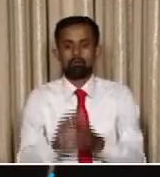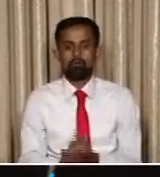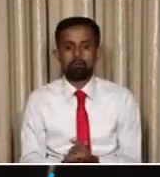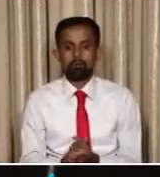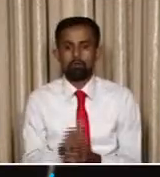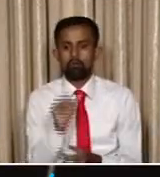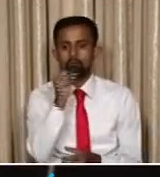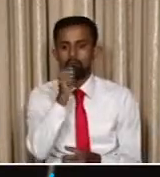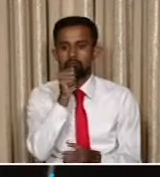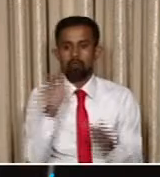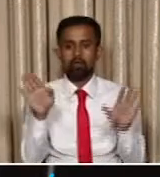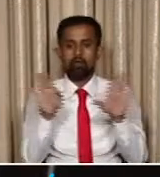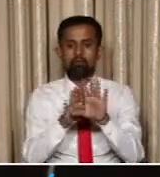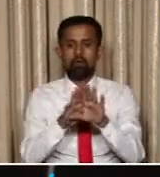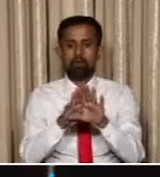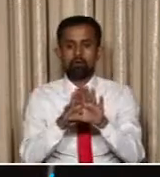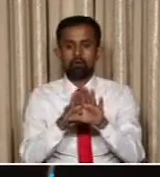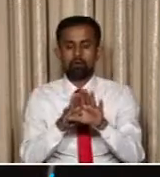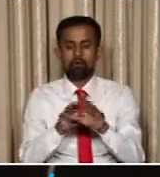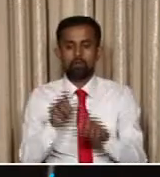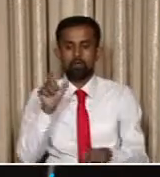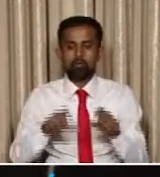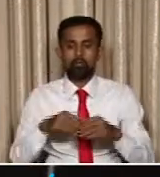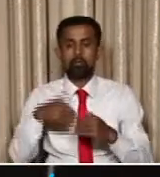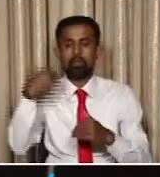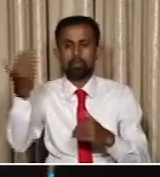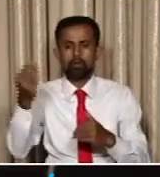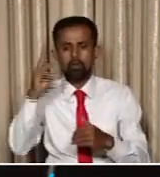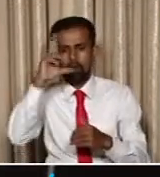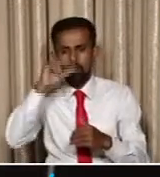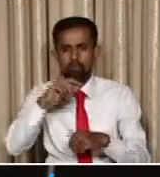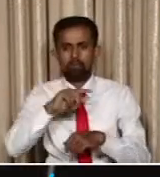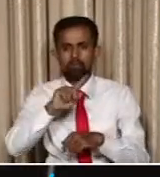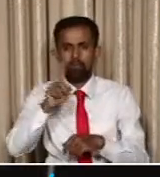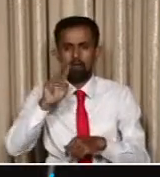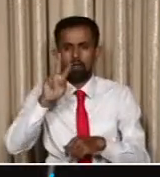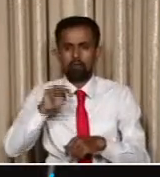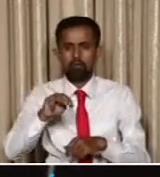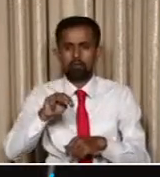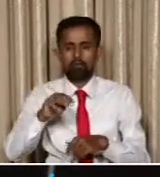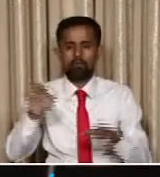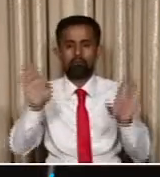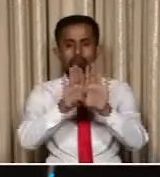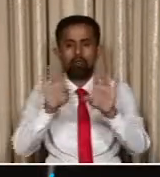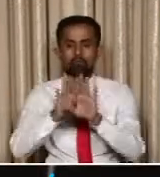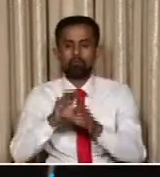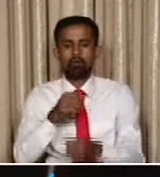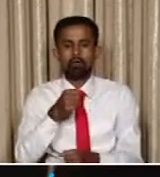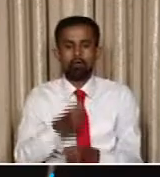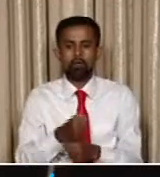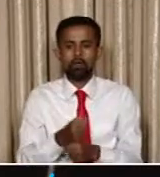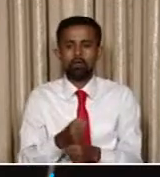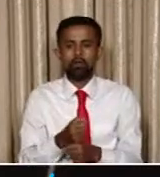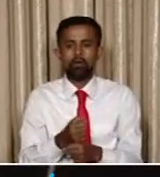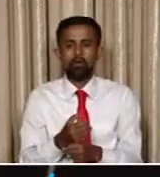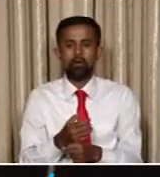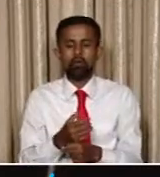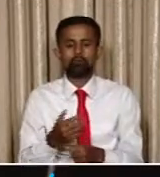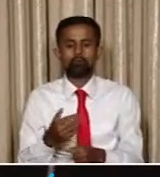එක වහනවා 11 වෙනකොට. මිනිස්සු එළියට බහින 10ට 10 මාරට මේව වැහුවාම රජයට කොහෙන්ද